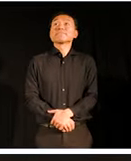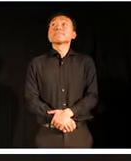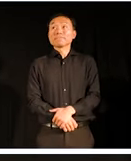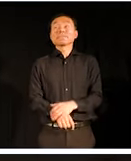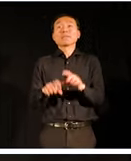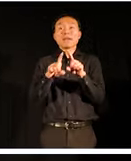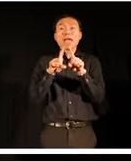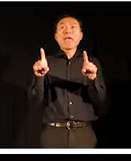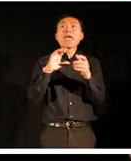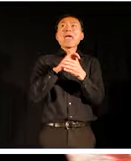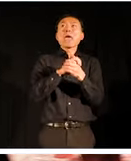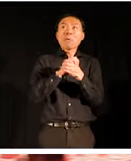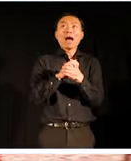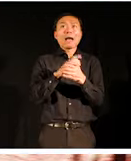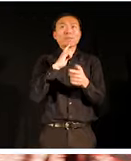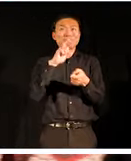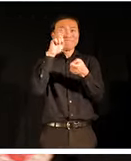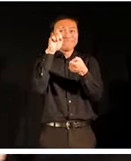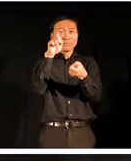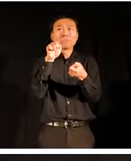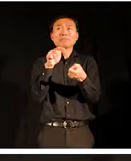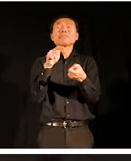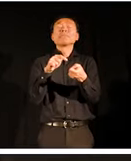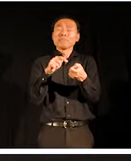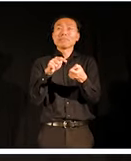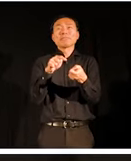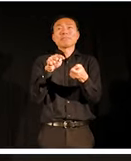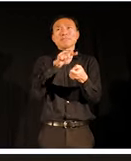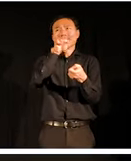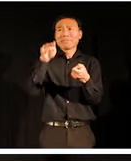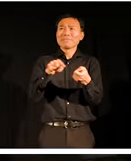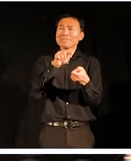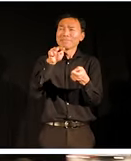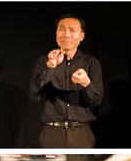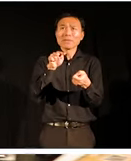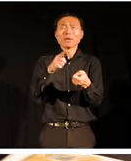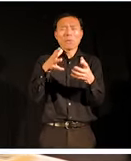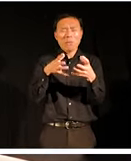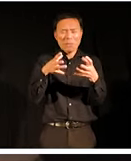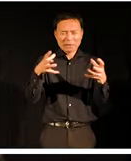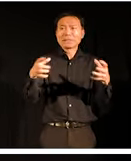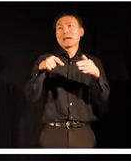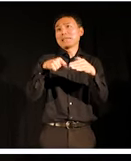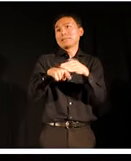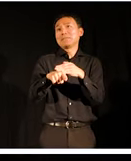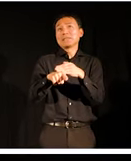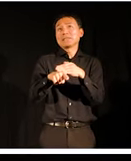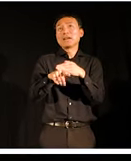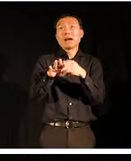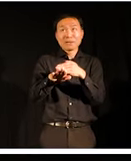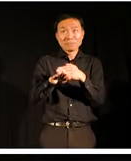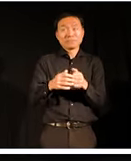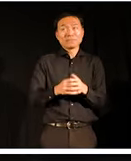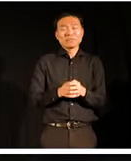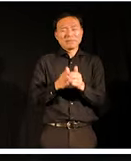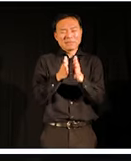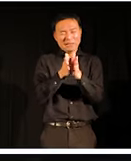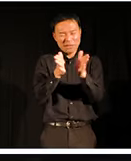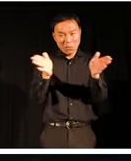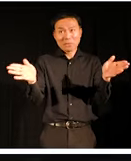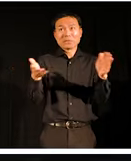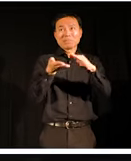平和と一括りに言ってもこの平和という言葉はとても大きな意味であったりとか広く深い